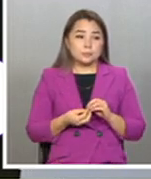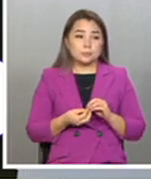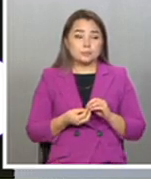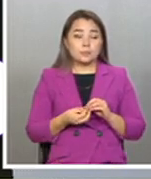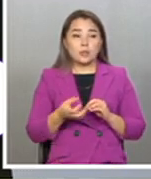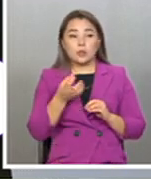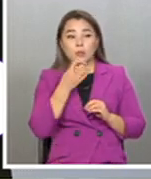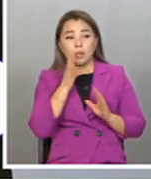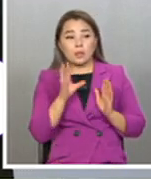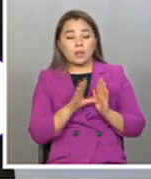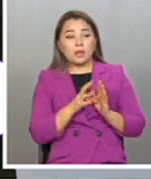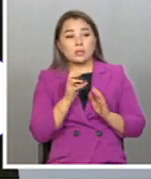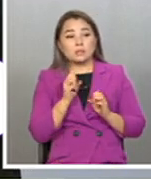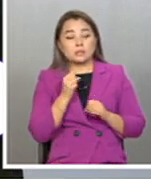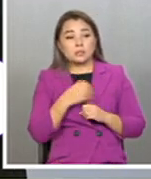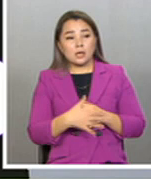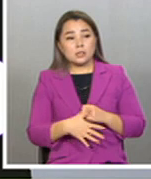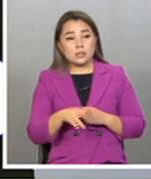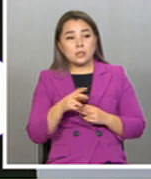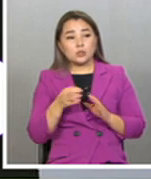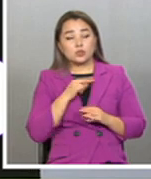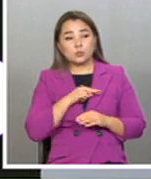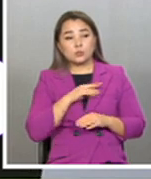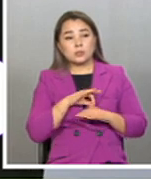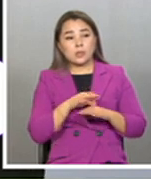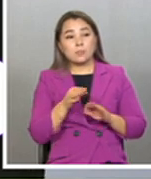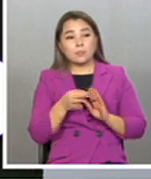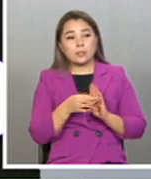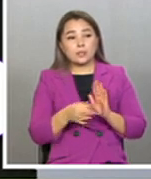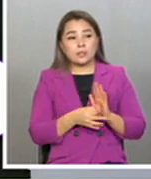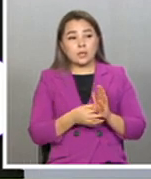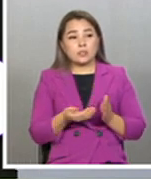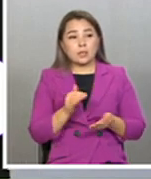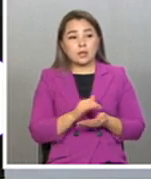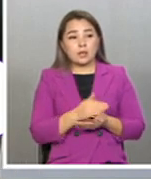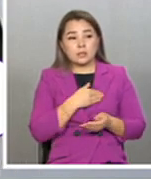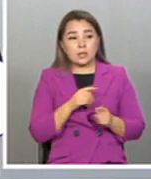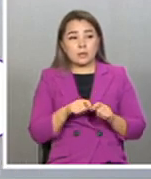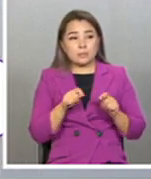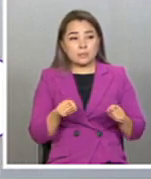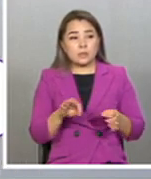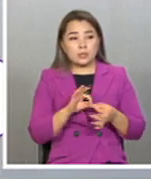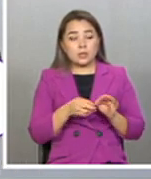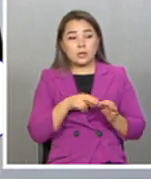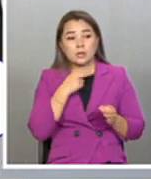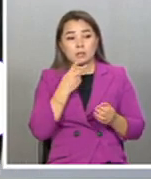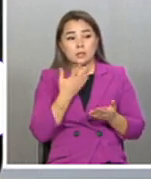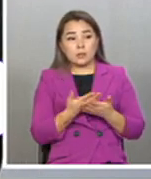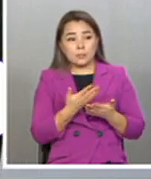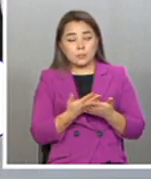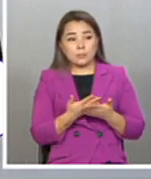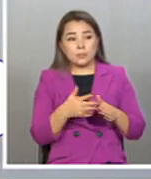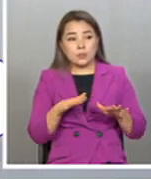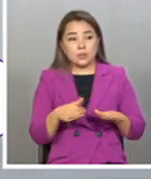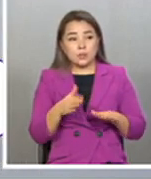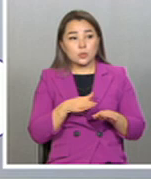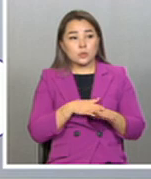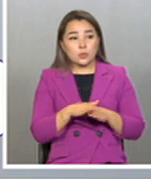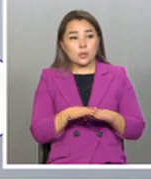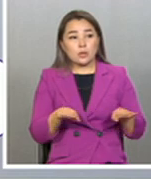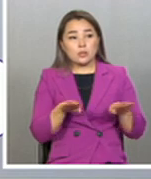электр станцияларының жұмыс істеу принципімен таныстырайын. Назарларыңызды аударатын болсаңыздар, бұл жерде тұйық қазан,